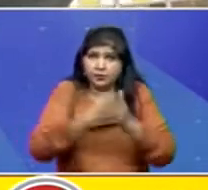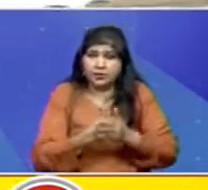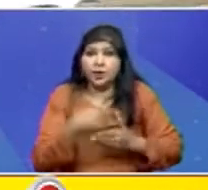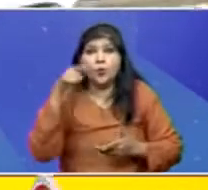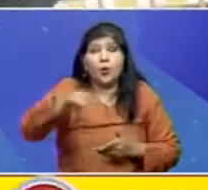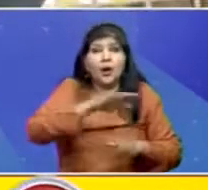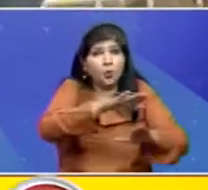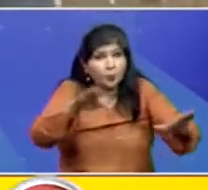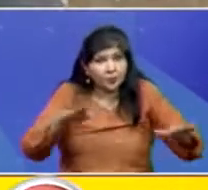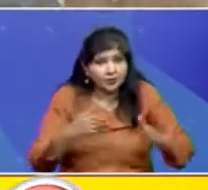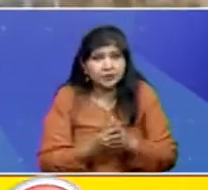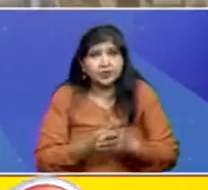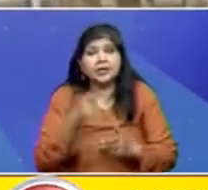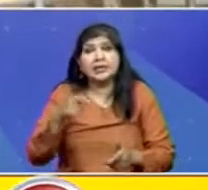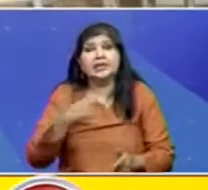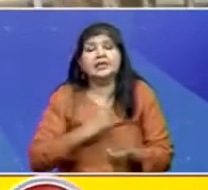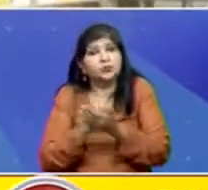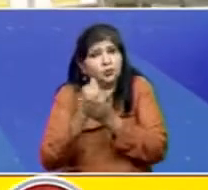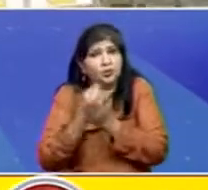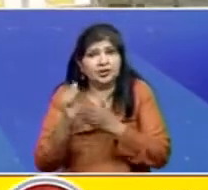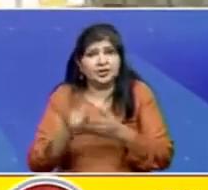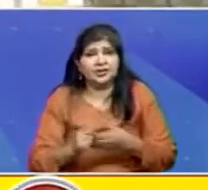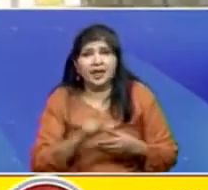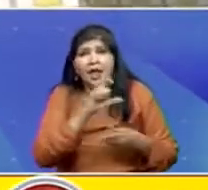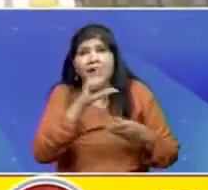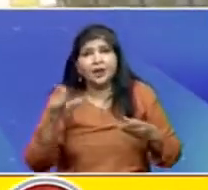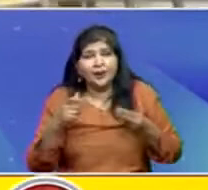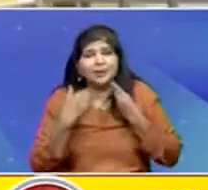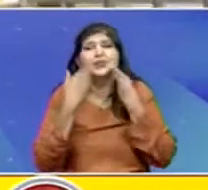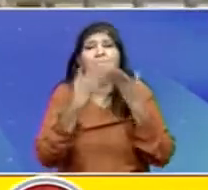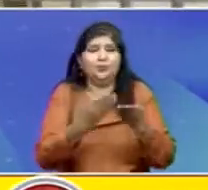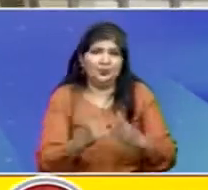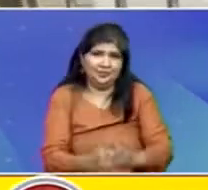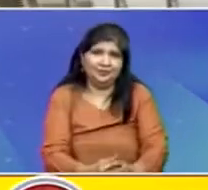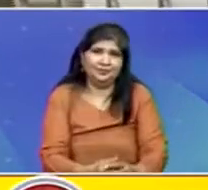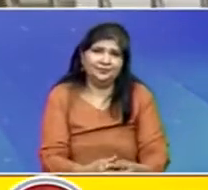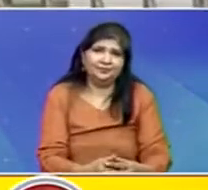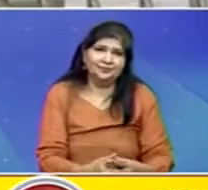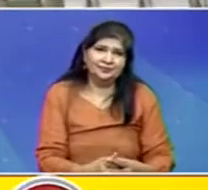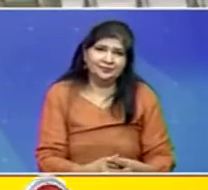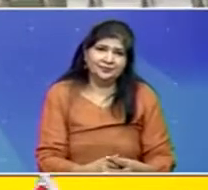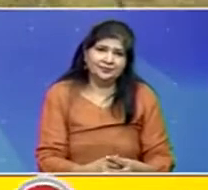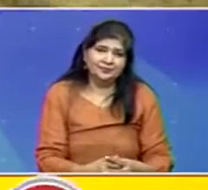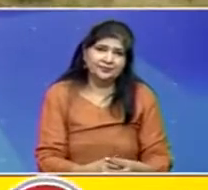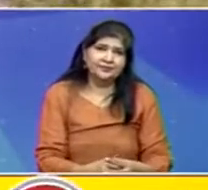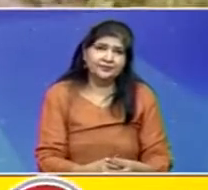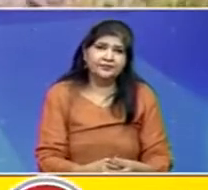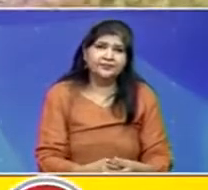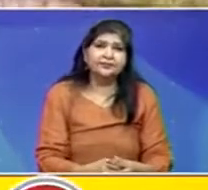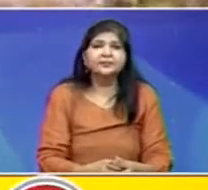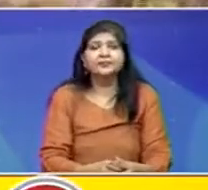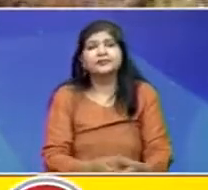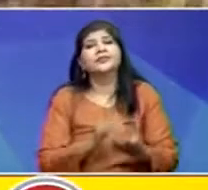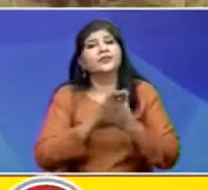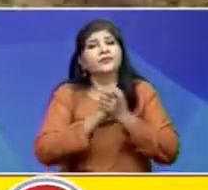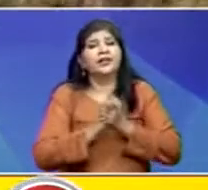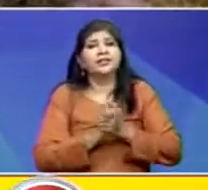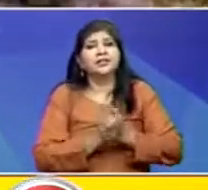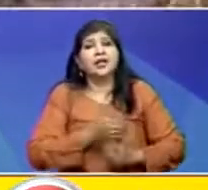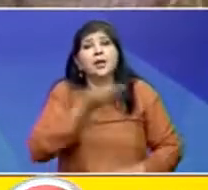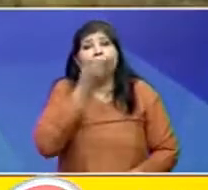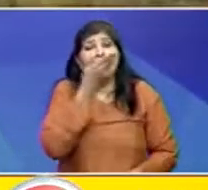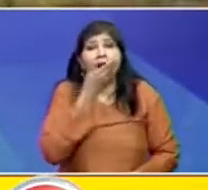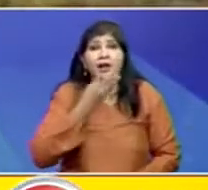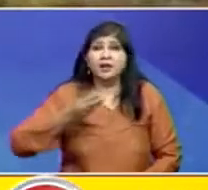वहां के बच्चों को इस प्रयास के लिए बहुत बहुत बढ़ाई देता हूँ साथियों पानी की